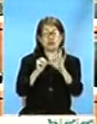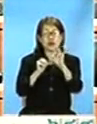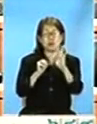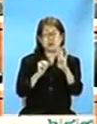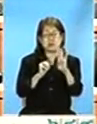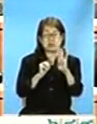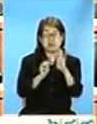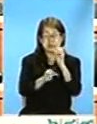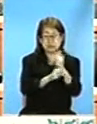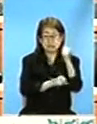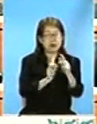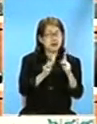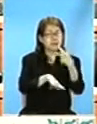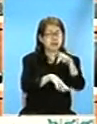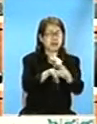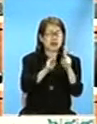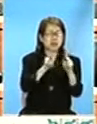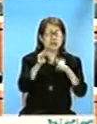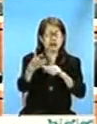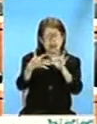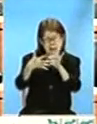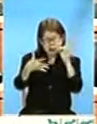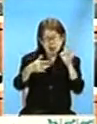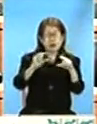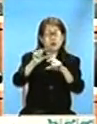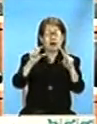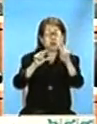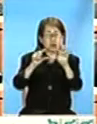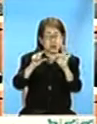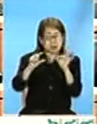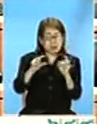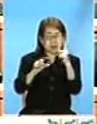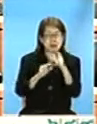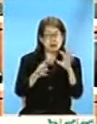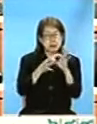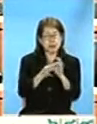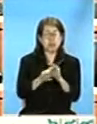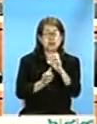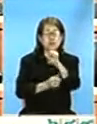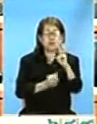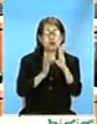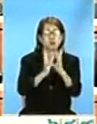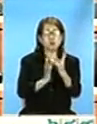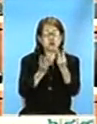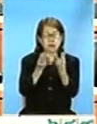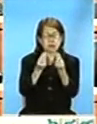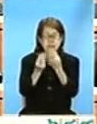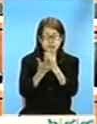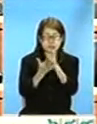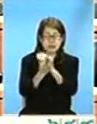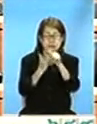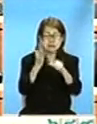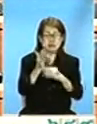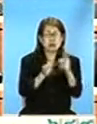าธิการบอกว่าดูเฉพาะวรรค2เท่านั้นในการคำนวณจำนวนของสมาชิกวุฒิสภาผมเรียนครับว่าทั้งหมดของมาตร